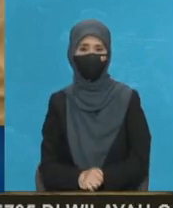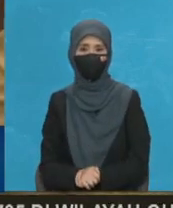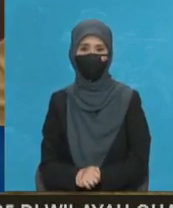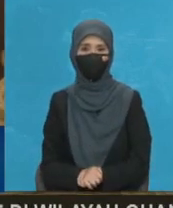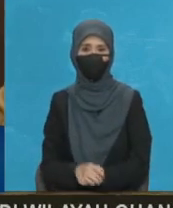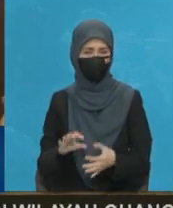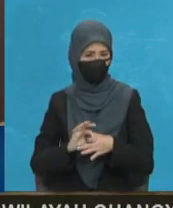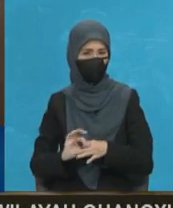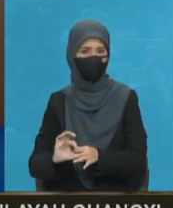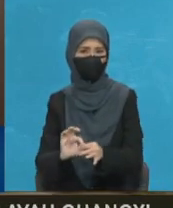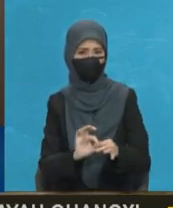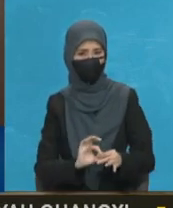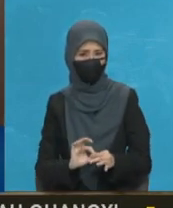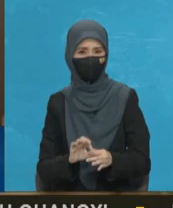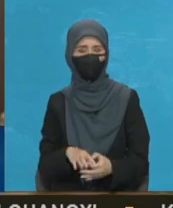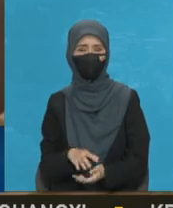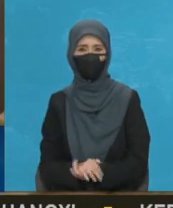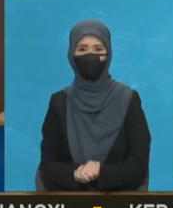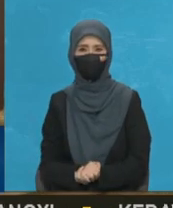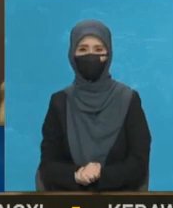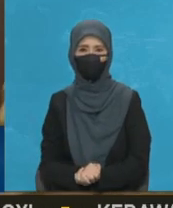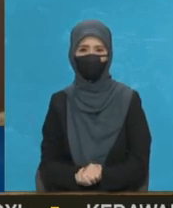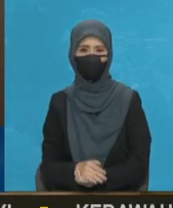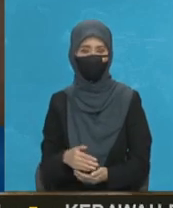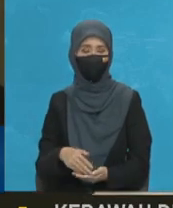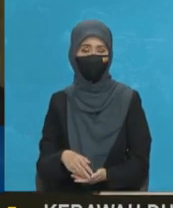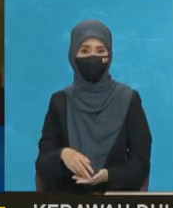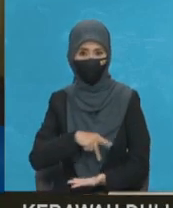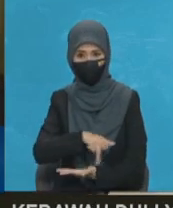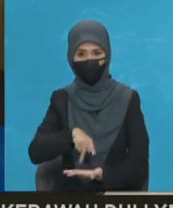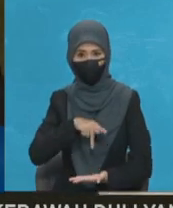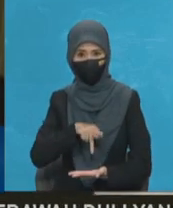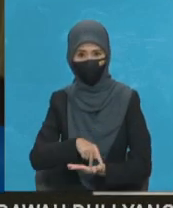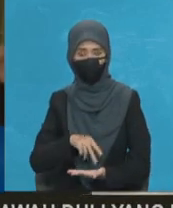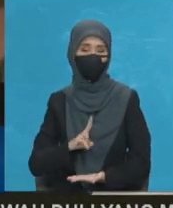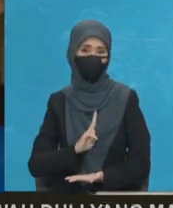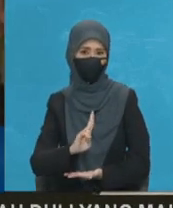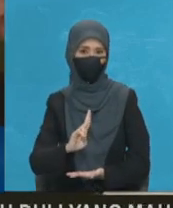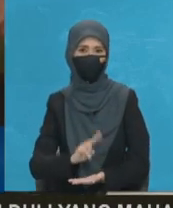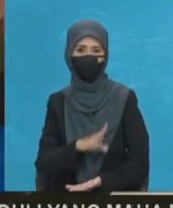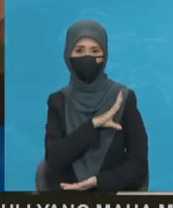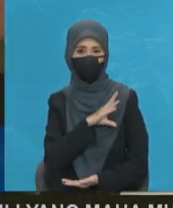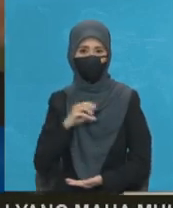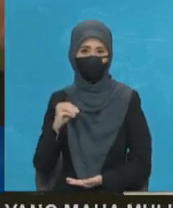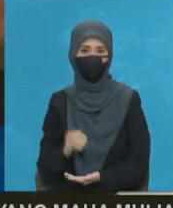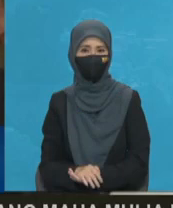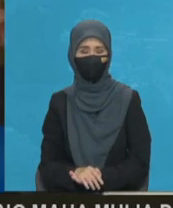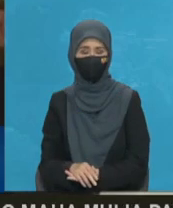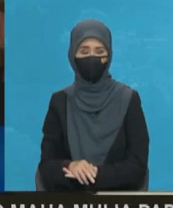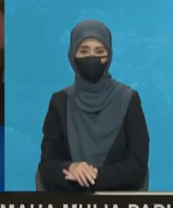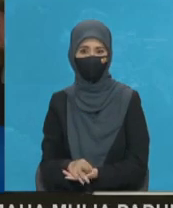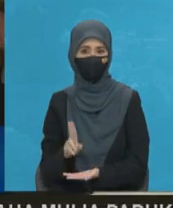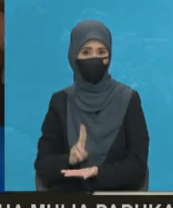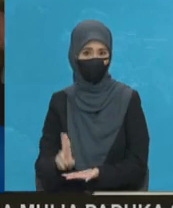kolaborasi bersama bagian kajian dan penerbitan pusat dakwah islamiyah dan wakaf mushaf Universiti Islam